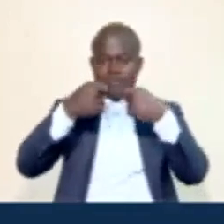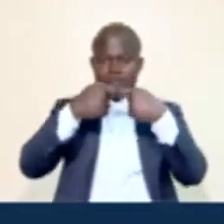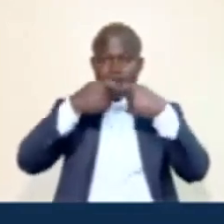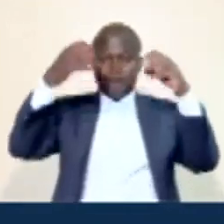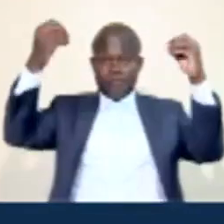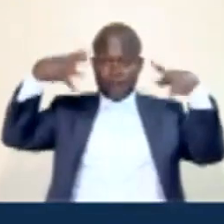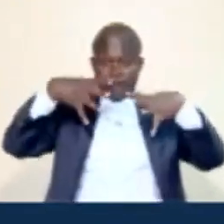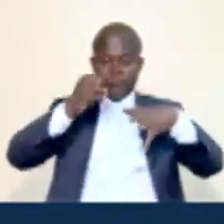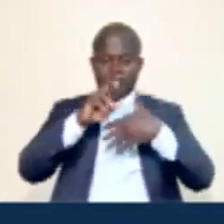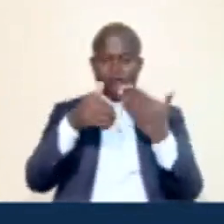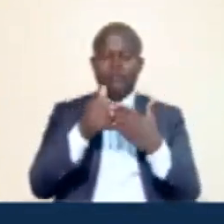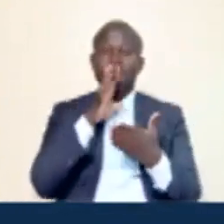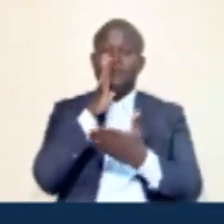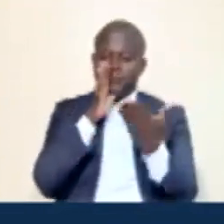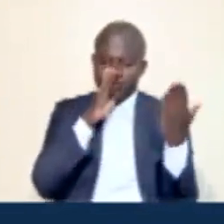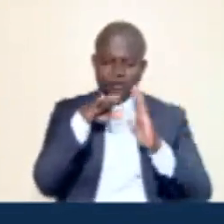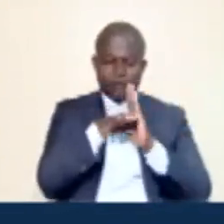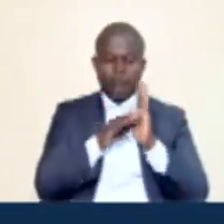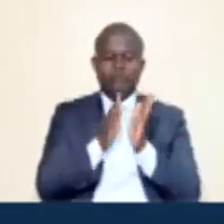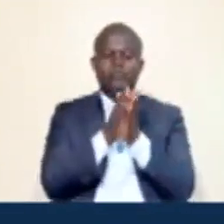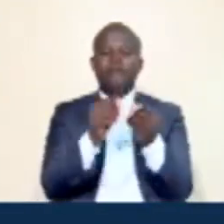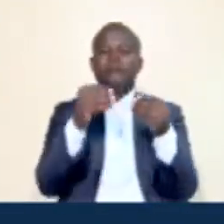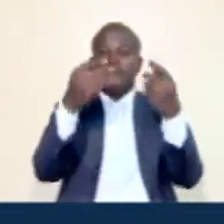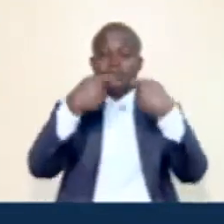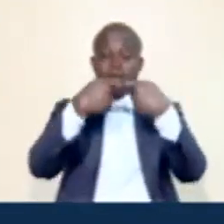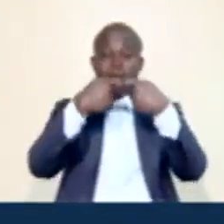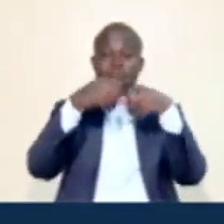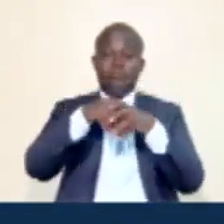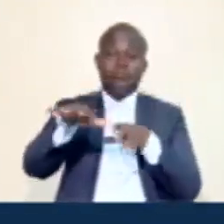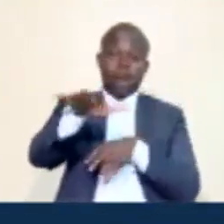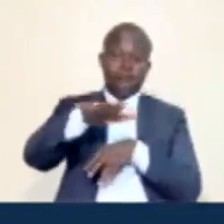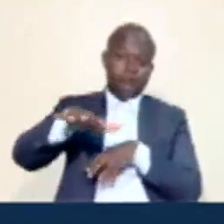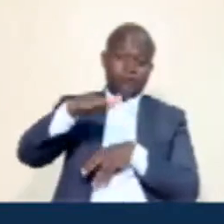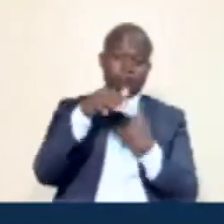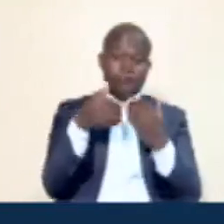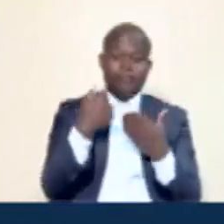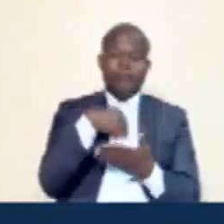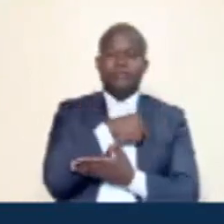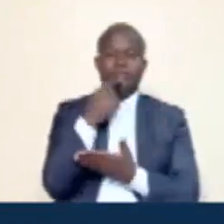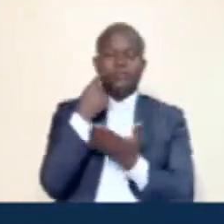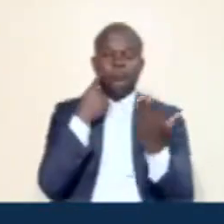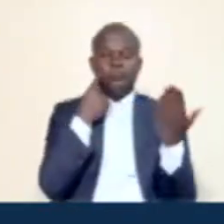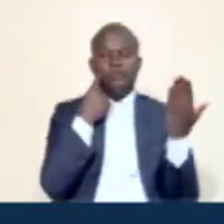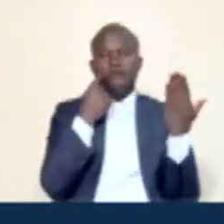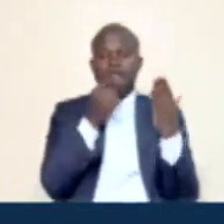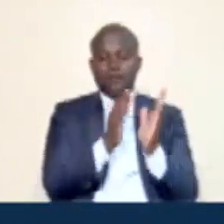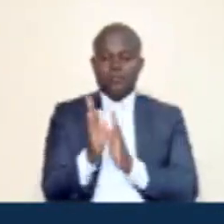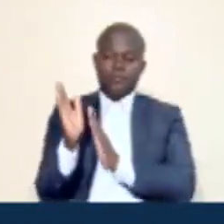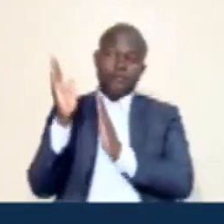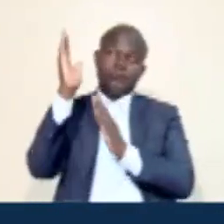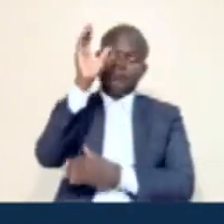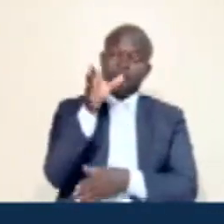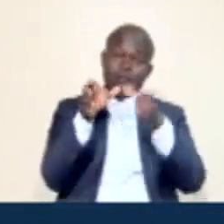w'amashanyarazi cyangwa akarindira gahunda rusange zo kugezwaho uwo muriro w'amashanyarazi muri ako gace umuyobozi ushinzwe umusaruro muri uruganda rutunganya amapoto